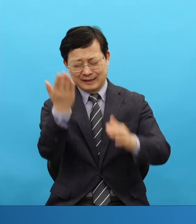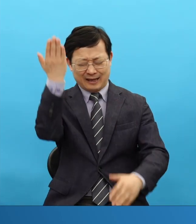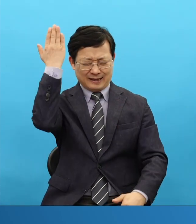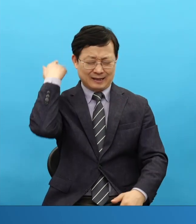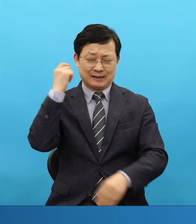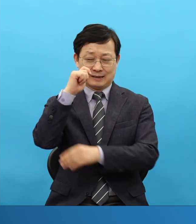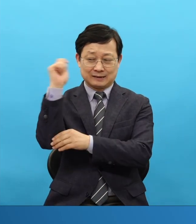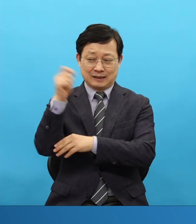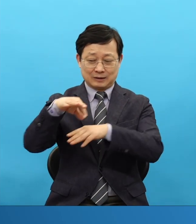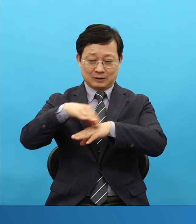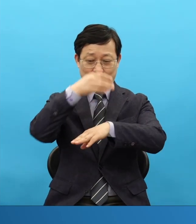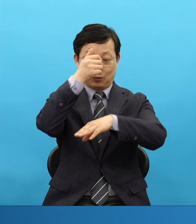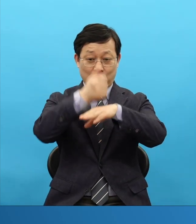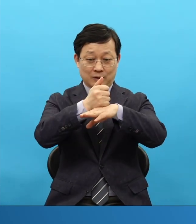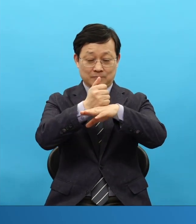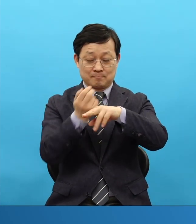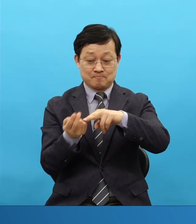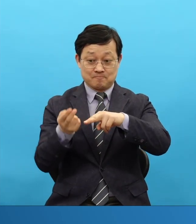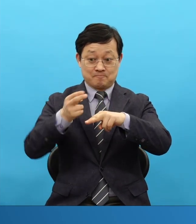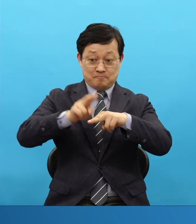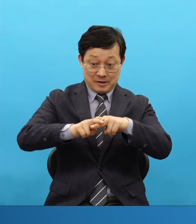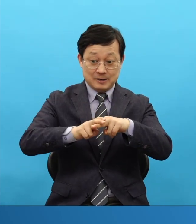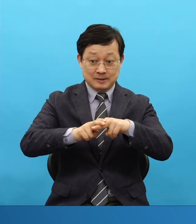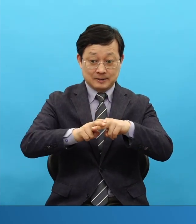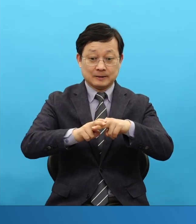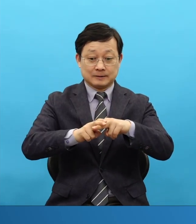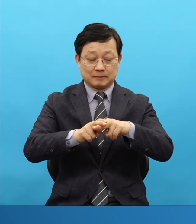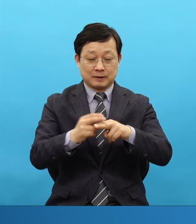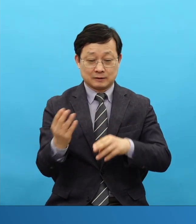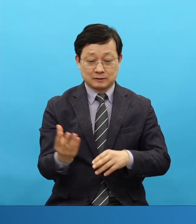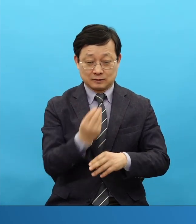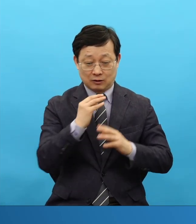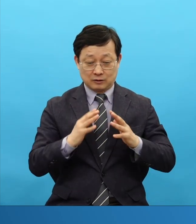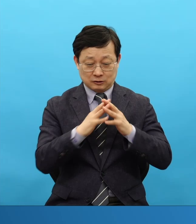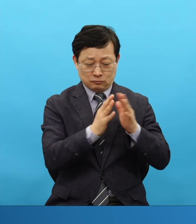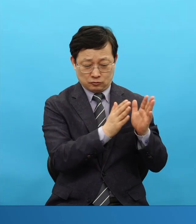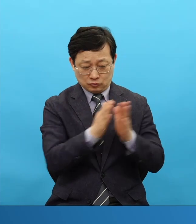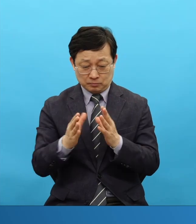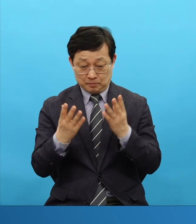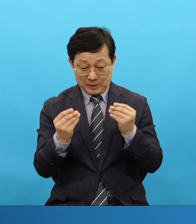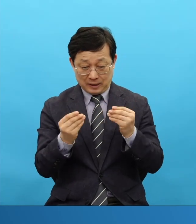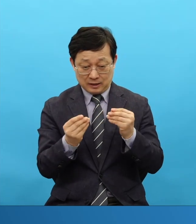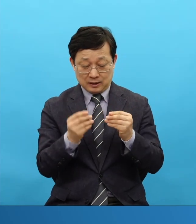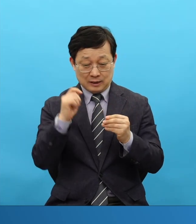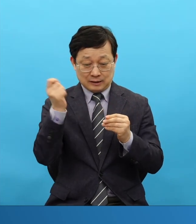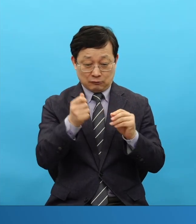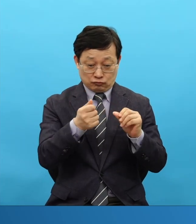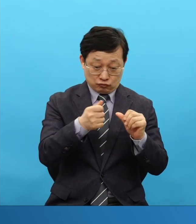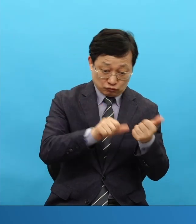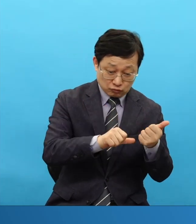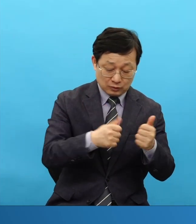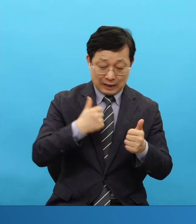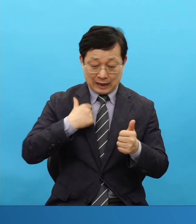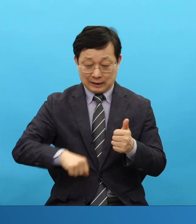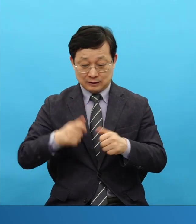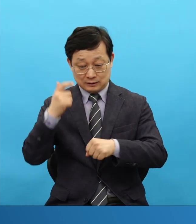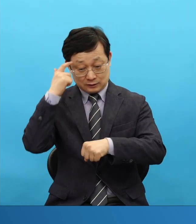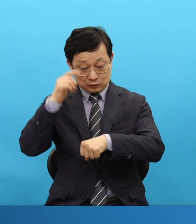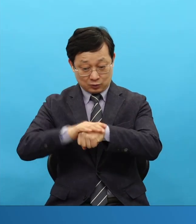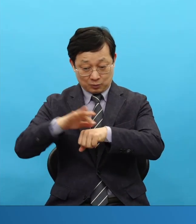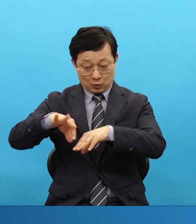뒤에 성전 준비를 하고 솔로몬이 왕이 됐단 말이죠. After David became king, he made preparations for the temple, and then Solomon became